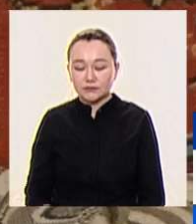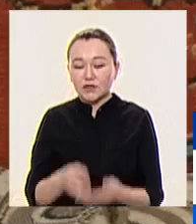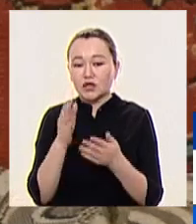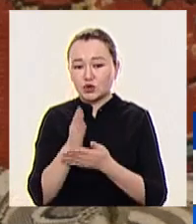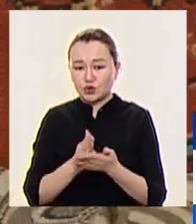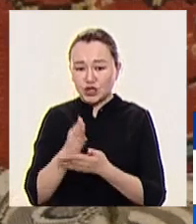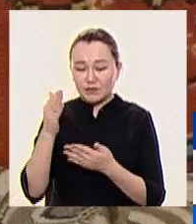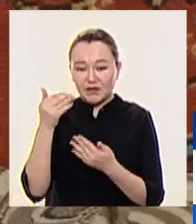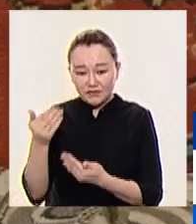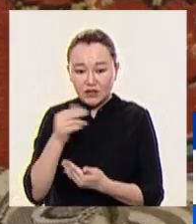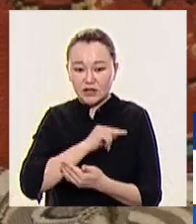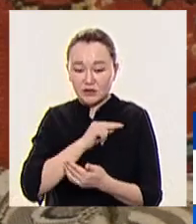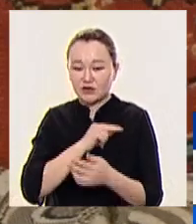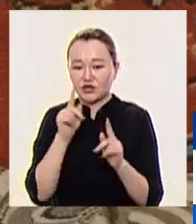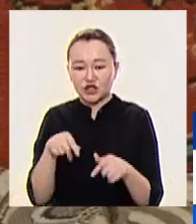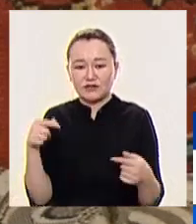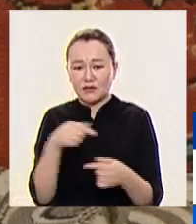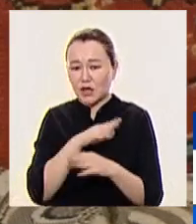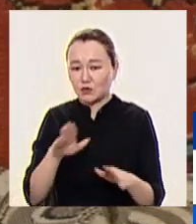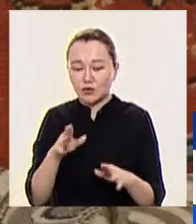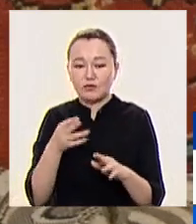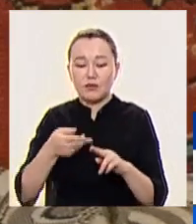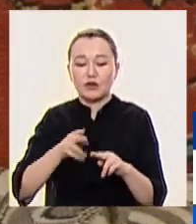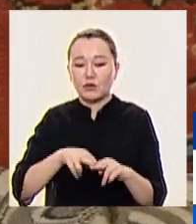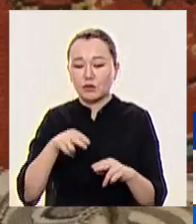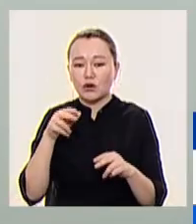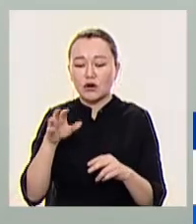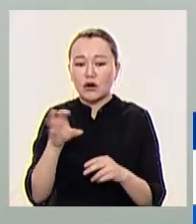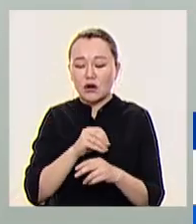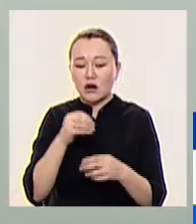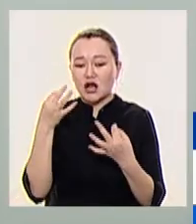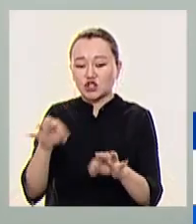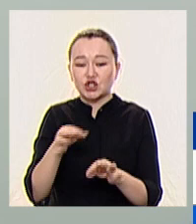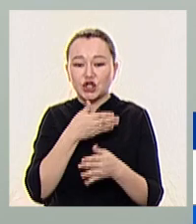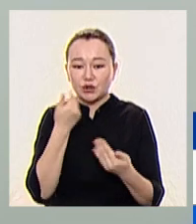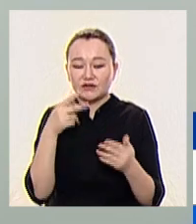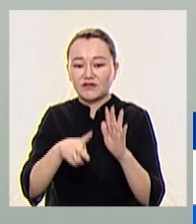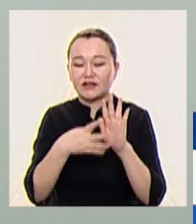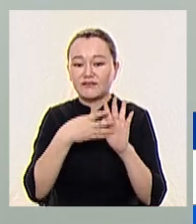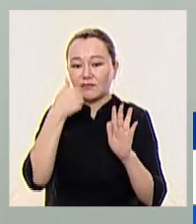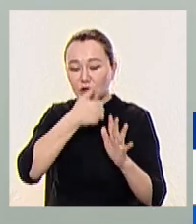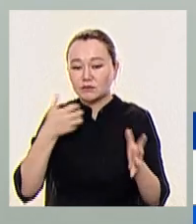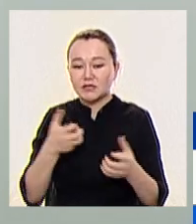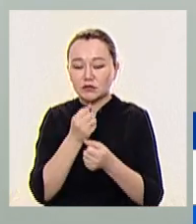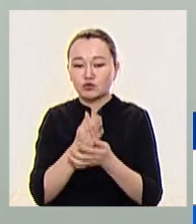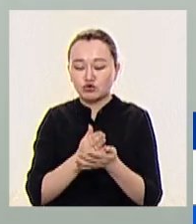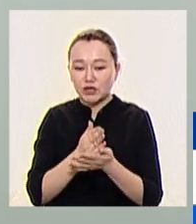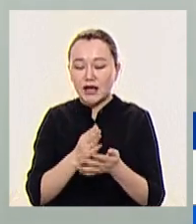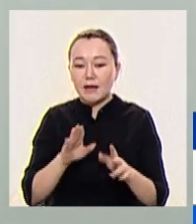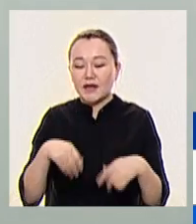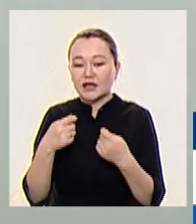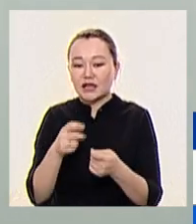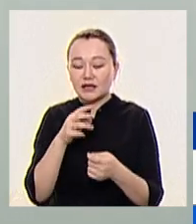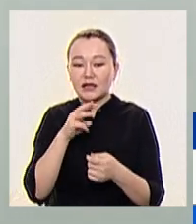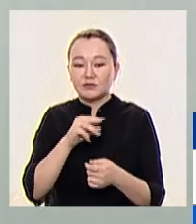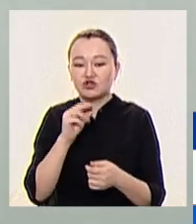служебное. Она служебно даже не подходит. Почему? Потому что служебного это, ордера нету. В 2009 году спасательная служба передана в систему